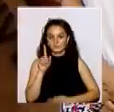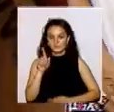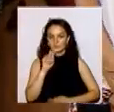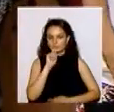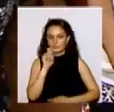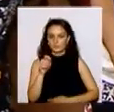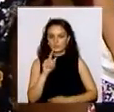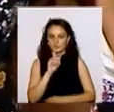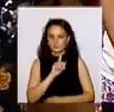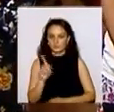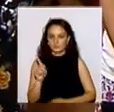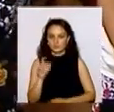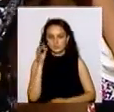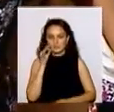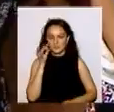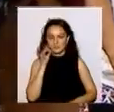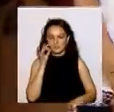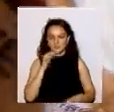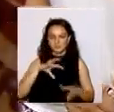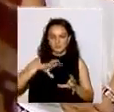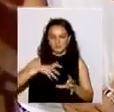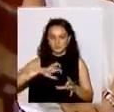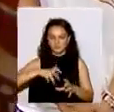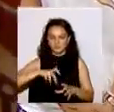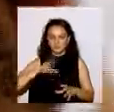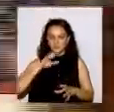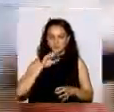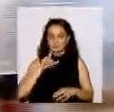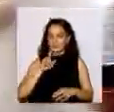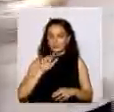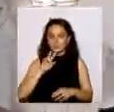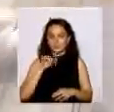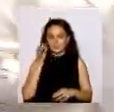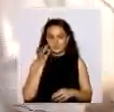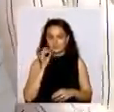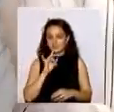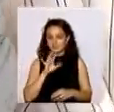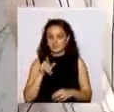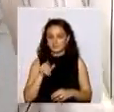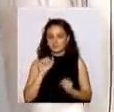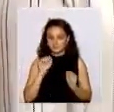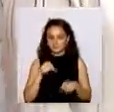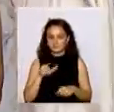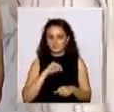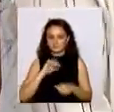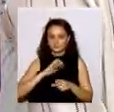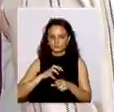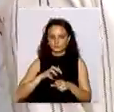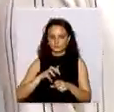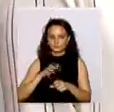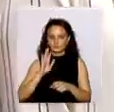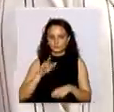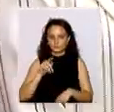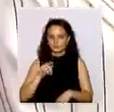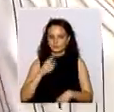სოფლებში შენ განსაკუთრებული საჩუქარი ჩვენ წვენების საწური, როდესაც არ გექნება კულა წვენები, შეგიძლია გამოწვიო შენ თვითონ და